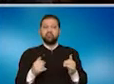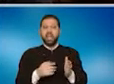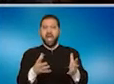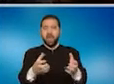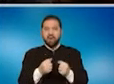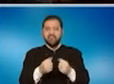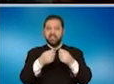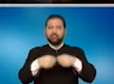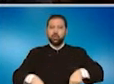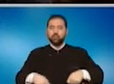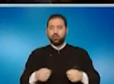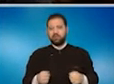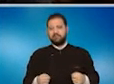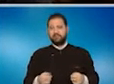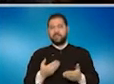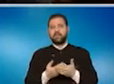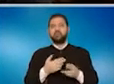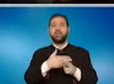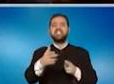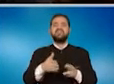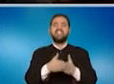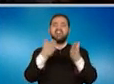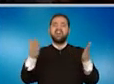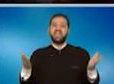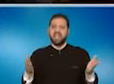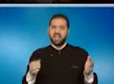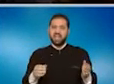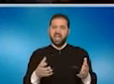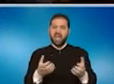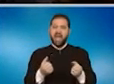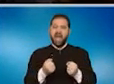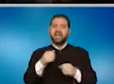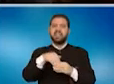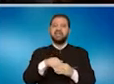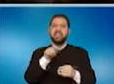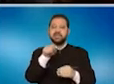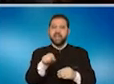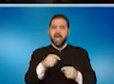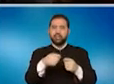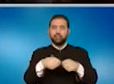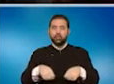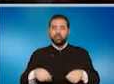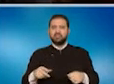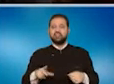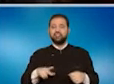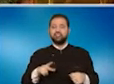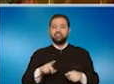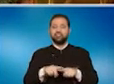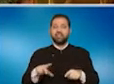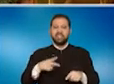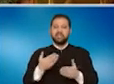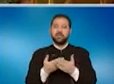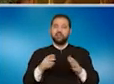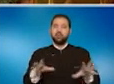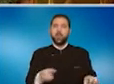om altfel decât prin intermediul citirii. A dat față în față cu rezultatul citirii.